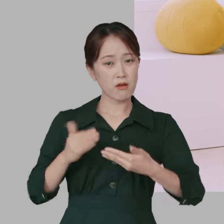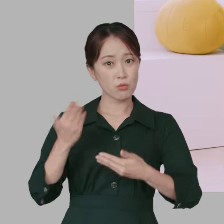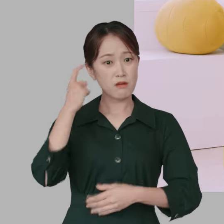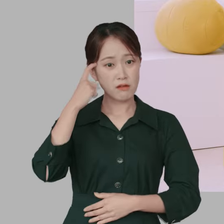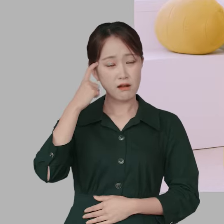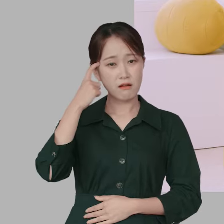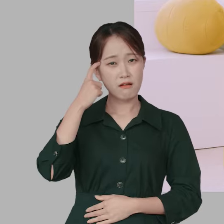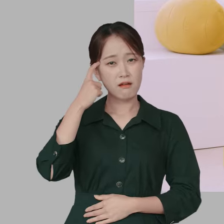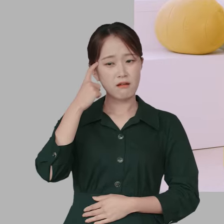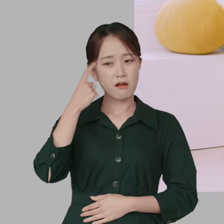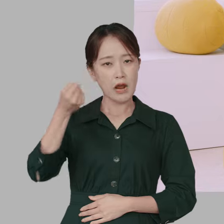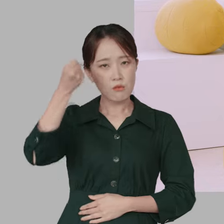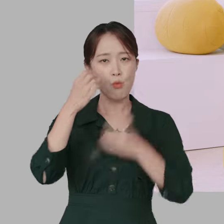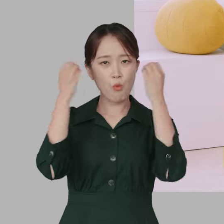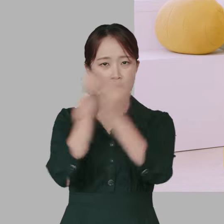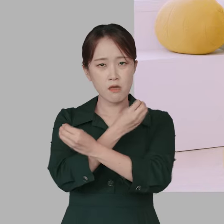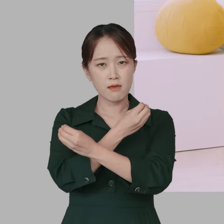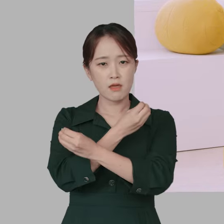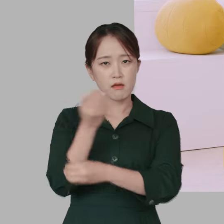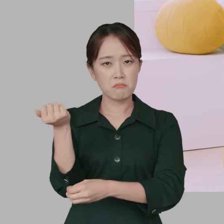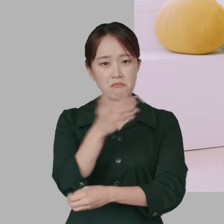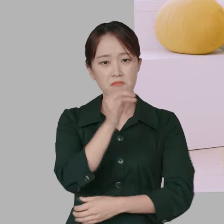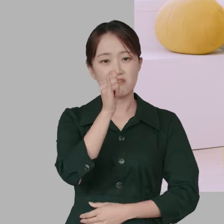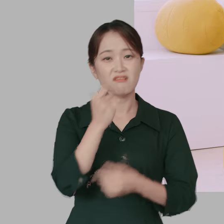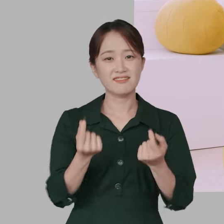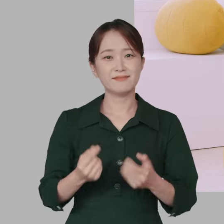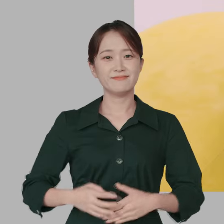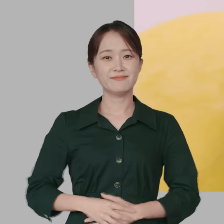이렇게 오해하고 있으신 거거든요